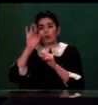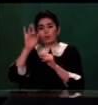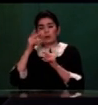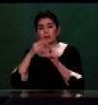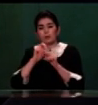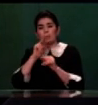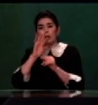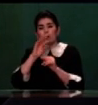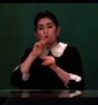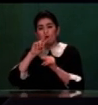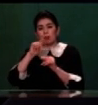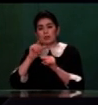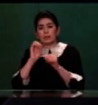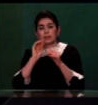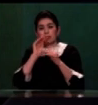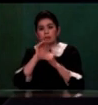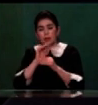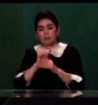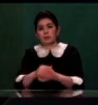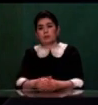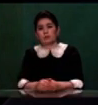Va parolni kiritamiz.